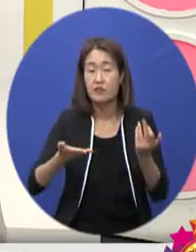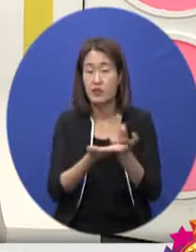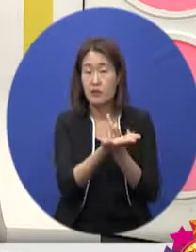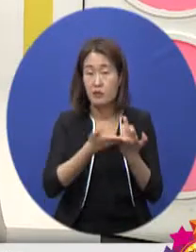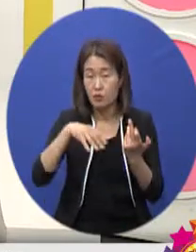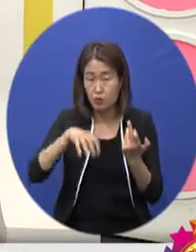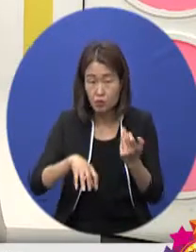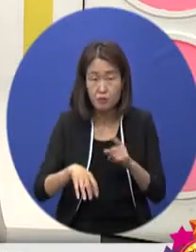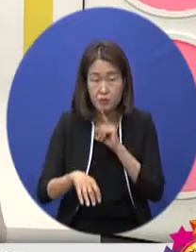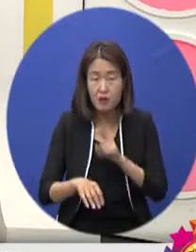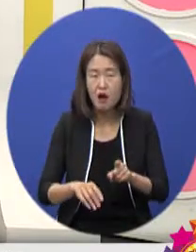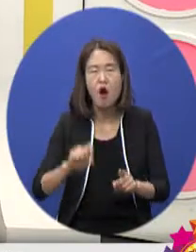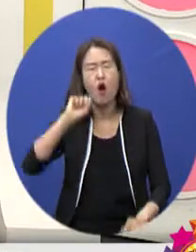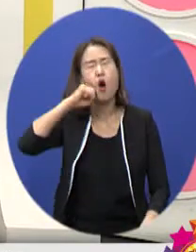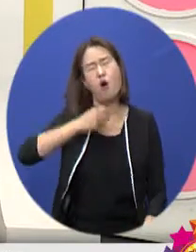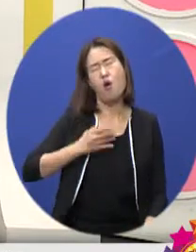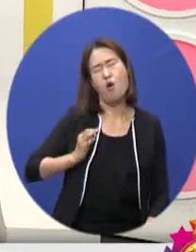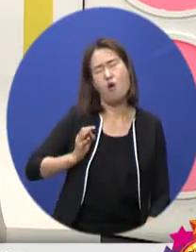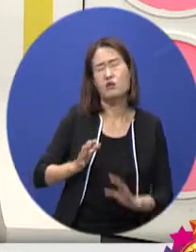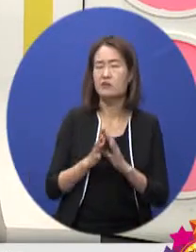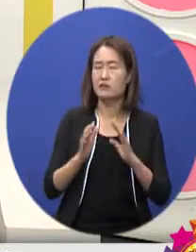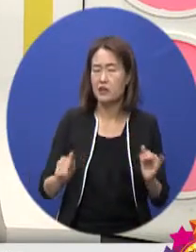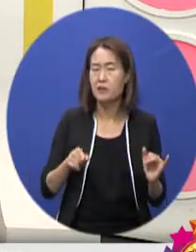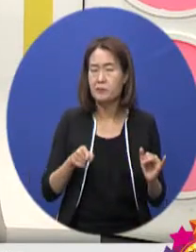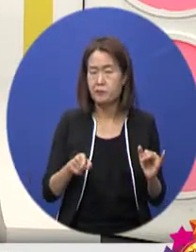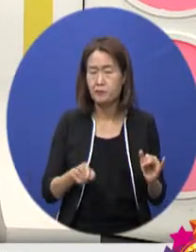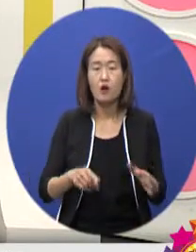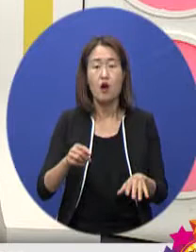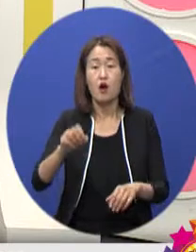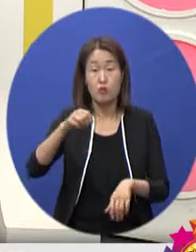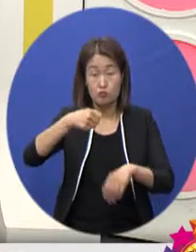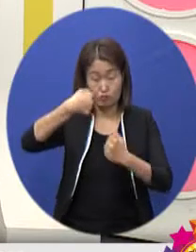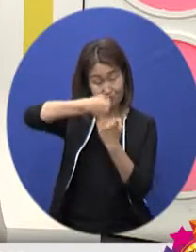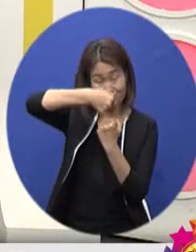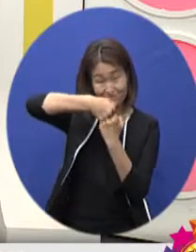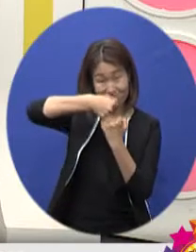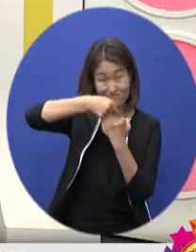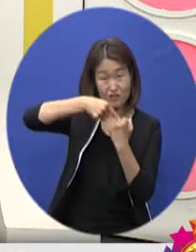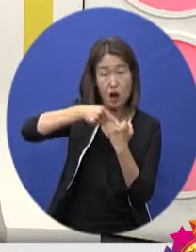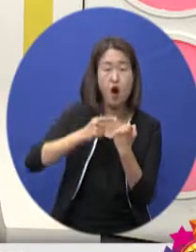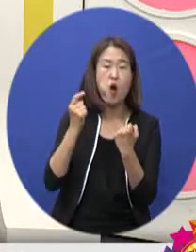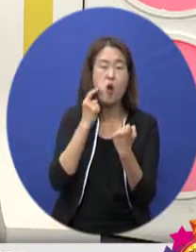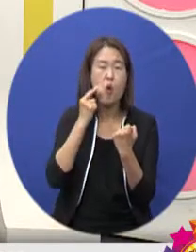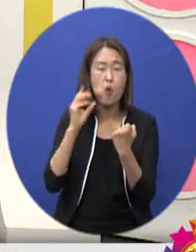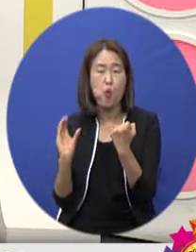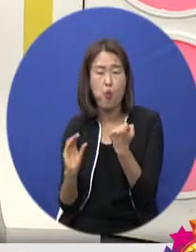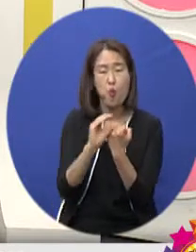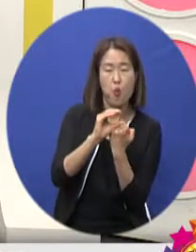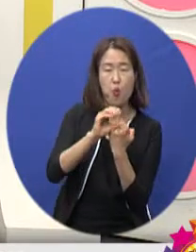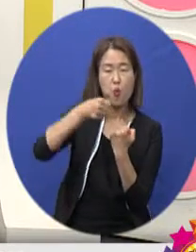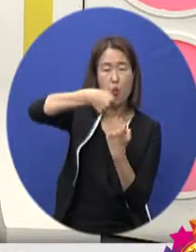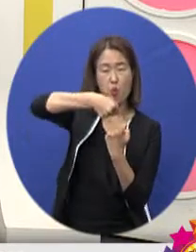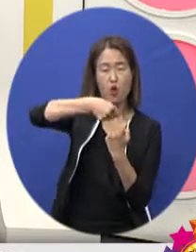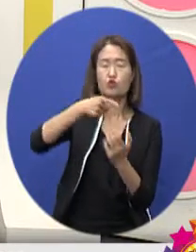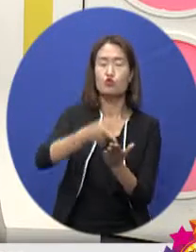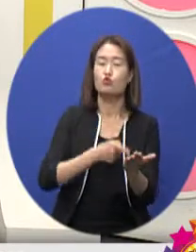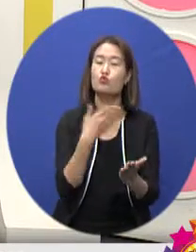태백시에서 저소득층 어르신들에게 무릎 인공관절 수술비를 지원해 드린다고 합니다.